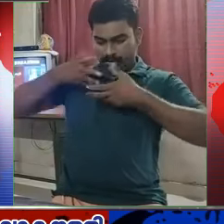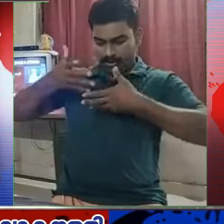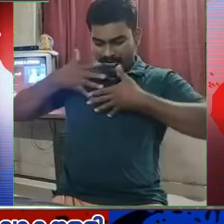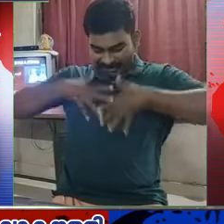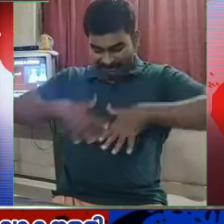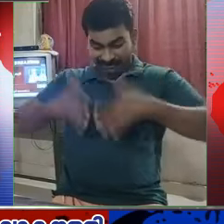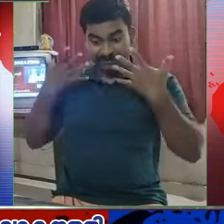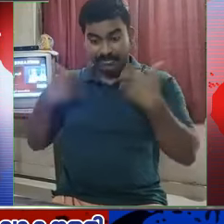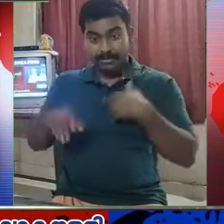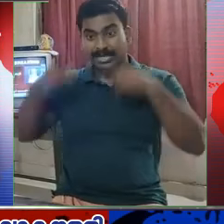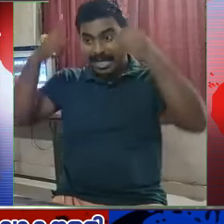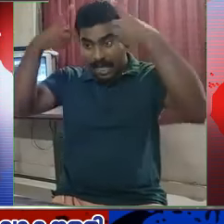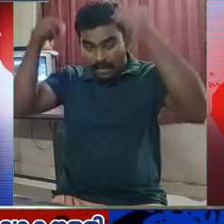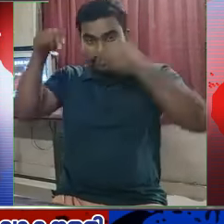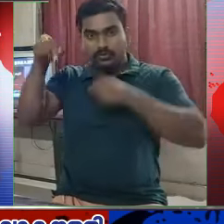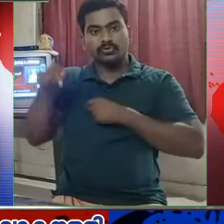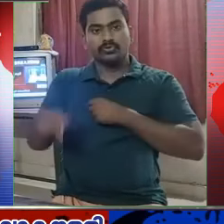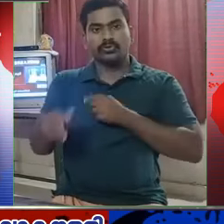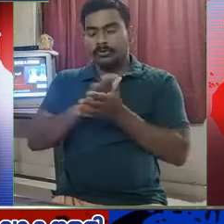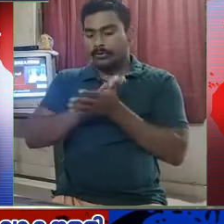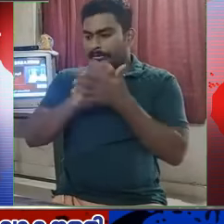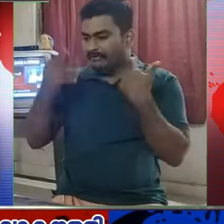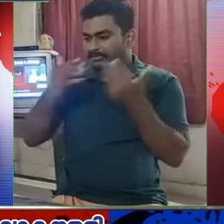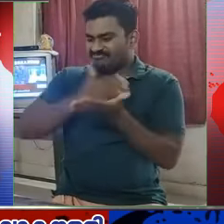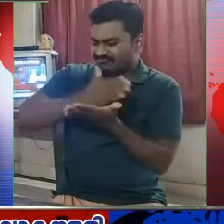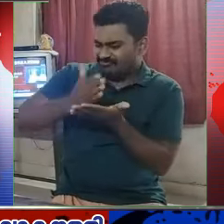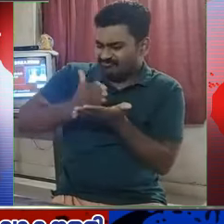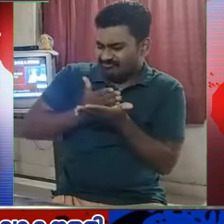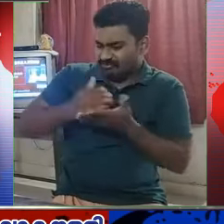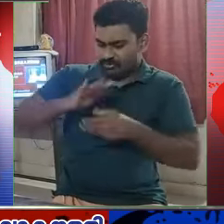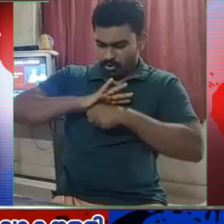കോഴിക്കോട് 2 പേർ, ഈ രണ്ടിൽ ഒരാൾ കാസർഗോഡുകാരനാണ്,